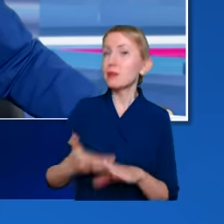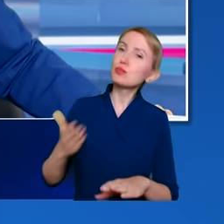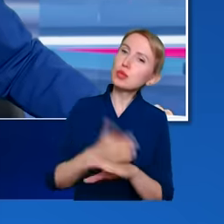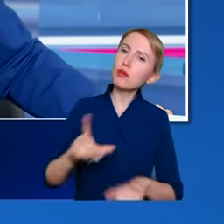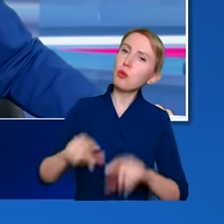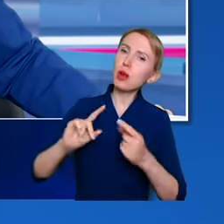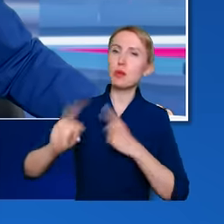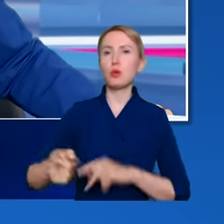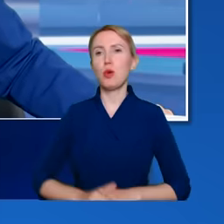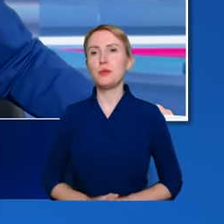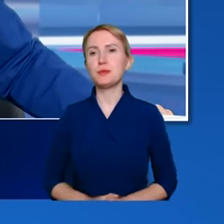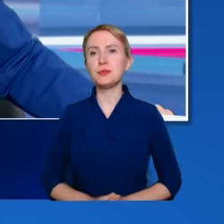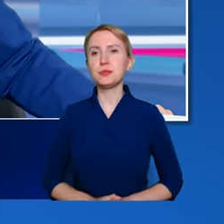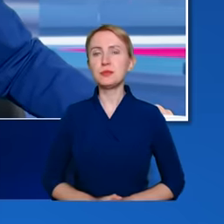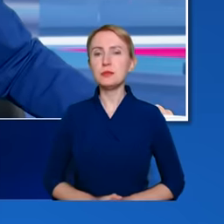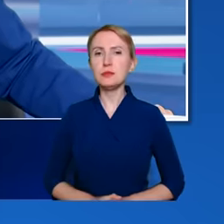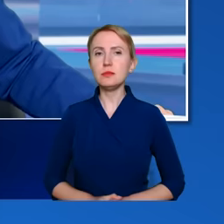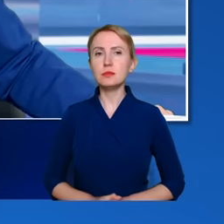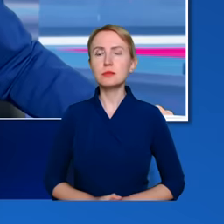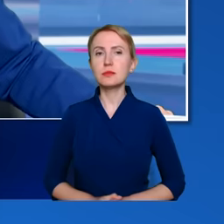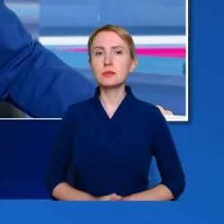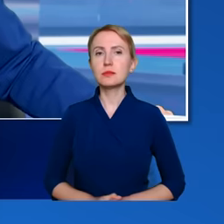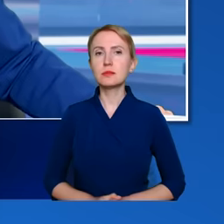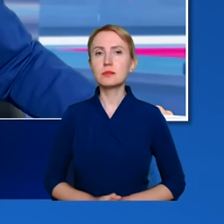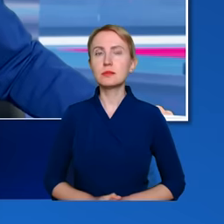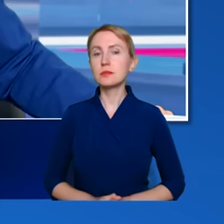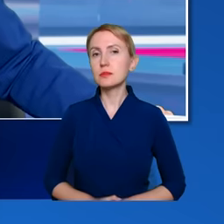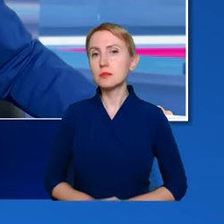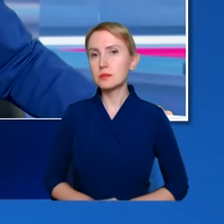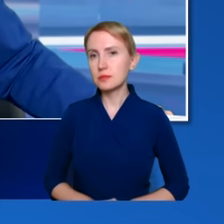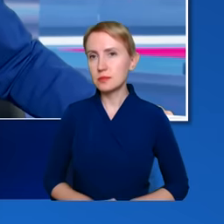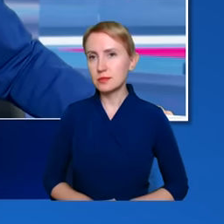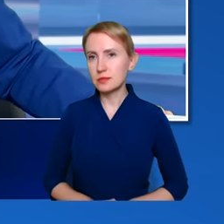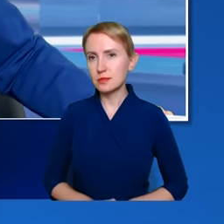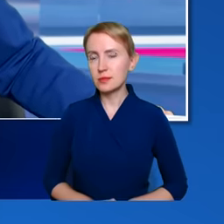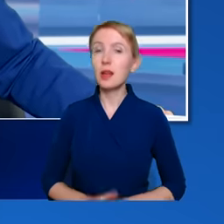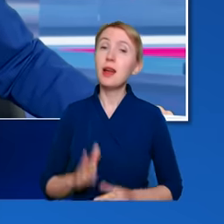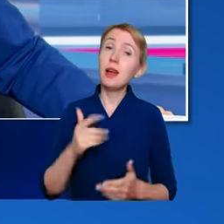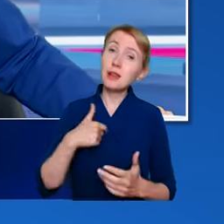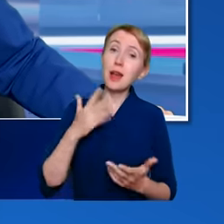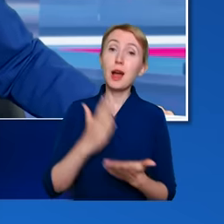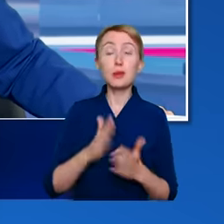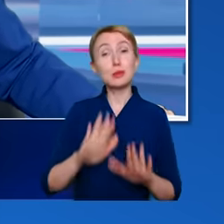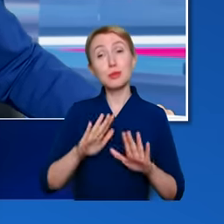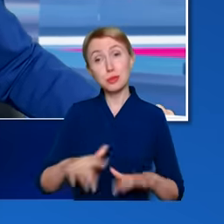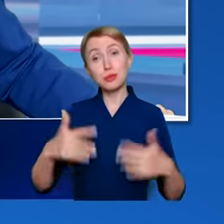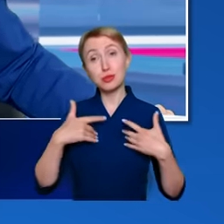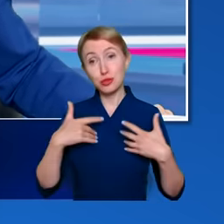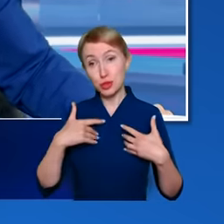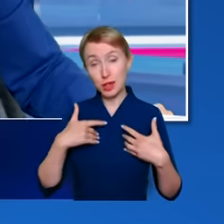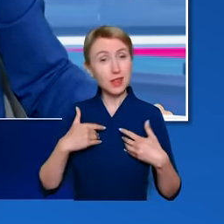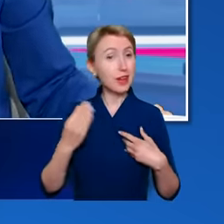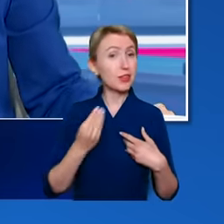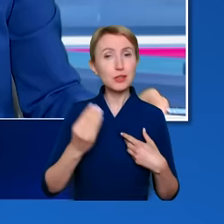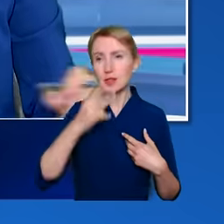wyborami do Parlamentu Europejskiego, czy po? Ja już trochę lat żyję na tym świecie i powiem, że ja jeszcze nie spotkałem